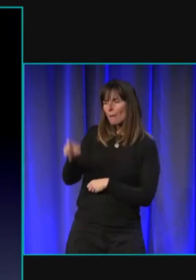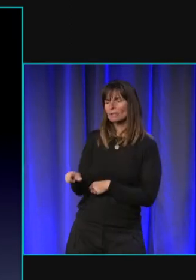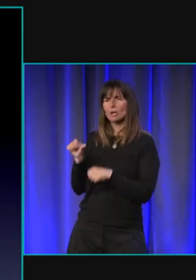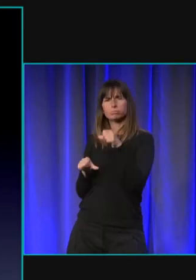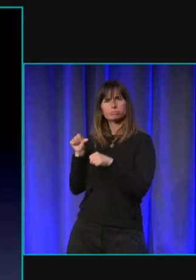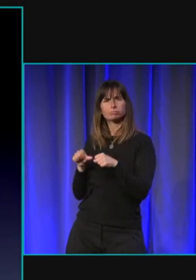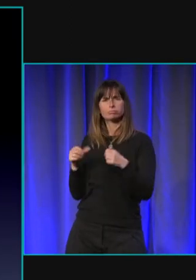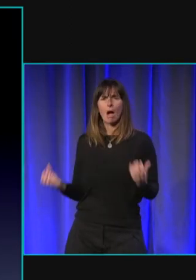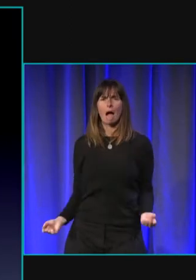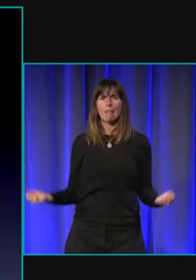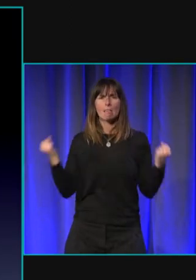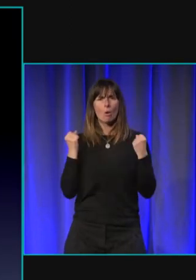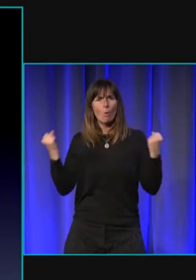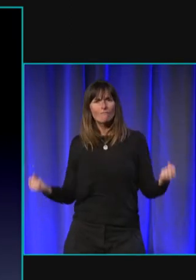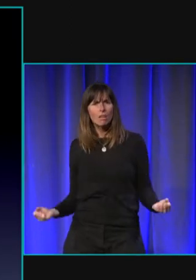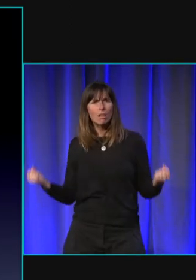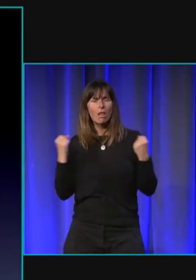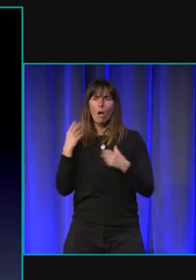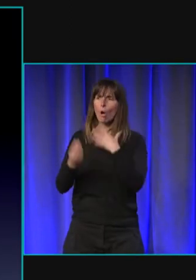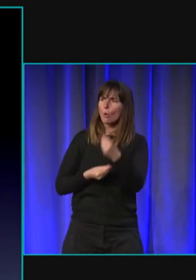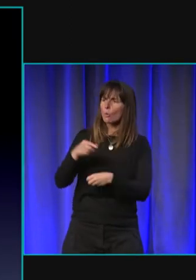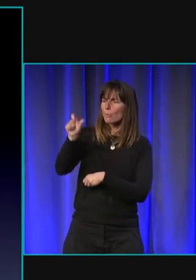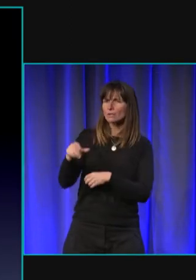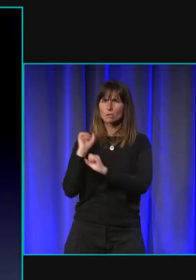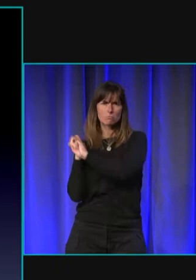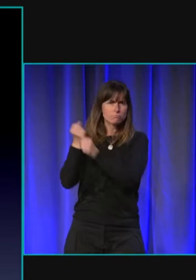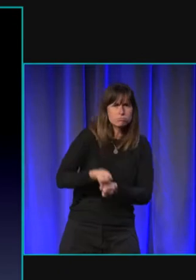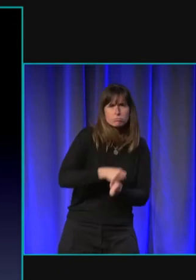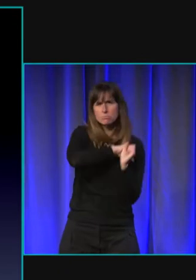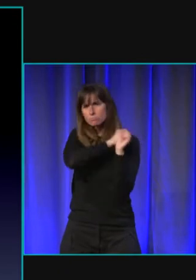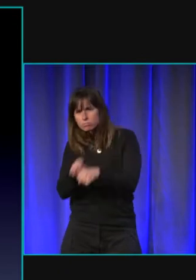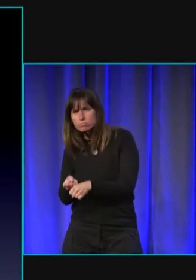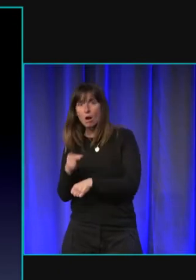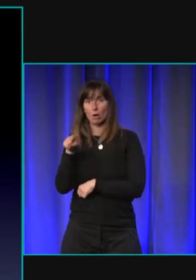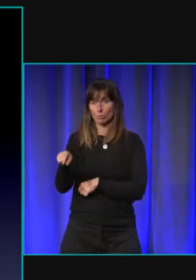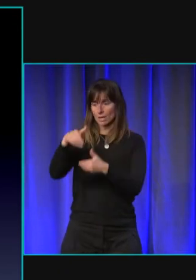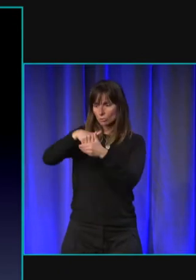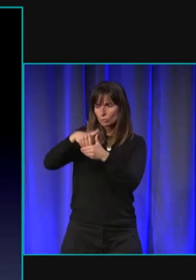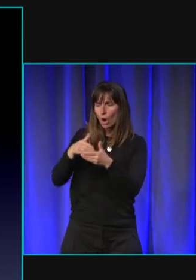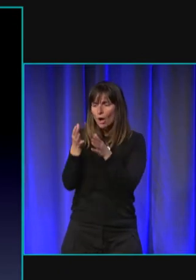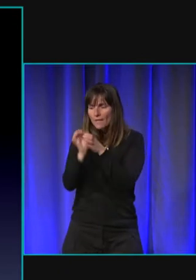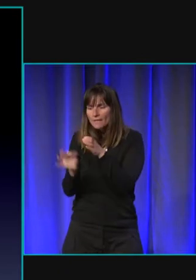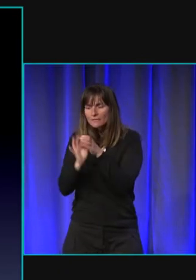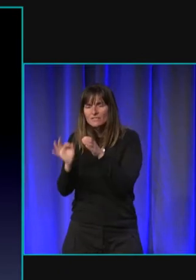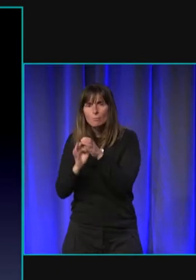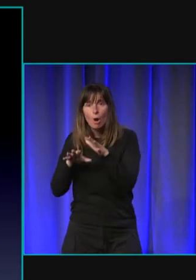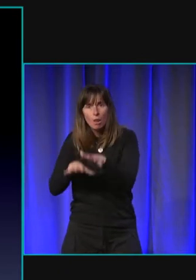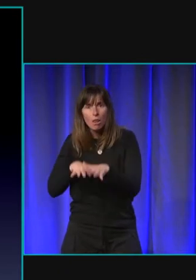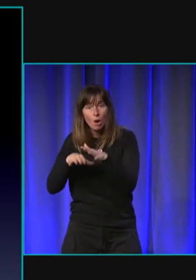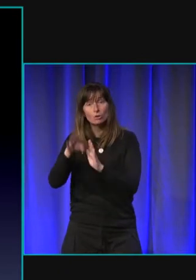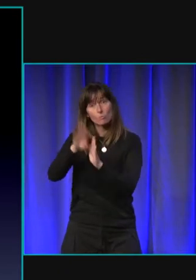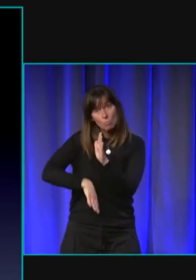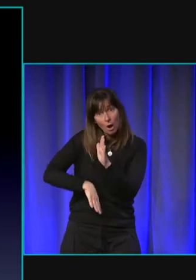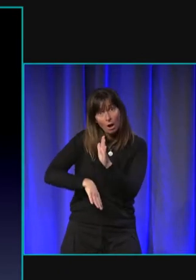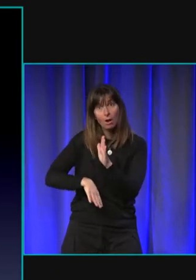ou quelqu'un qui fait de la lutte gréco-romaine, vous voyez, il aura beaucoup moins de fibres lentes, mais plus de fibres rapides. Il lui faudra beaucoup